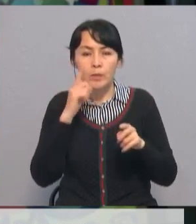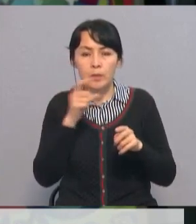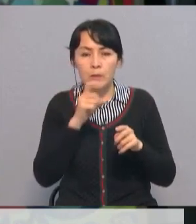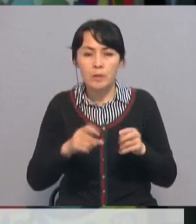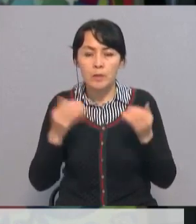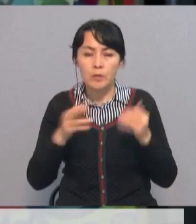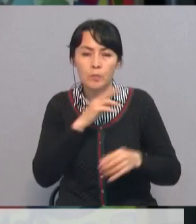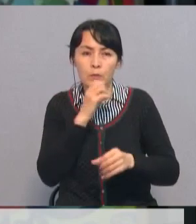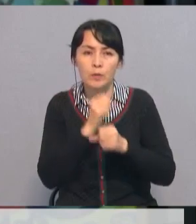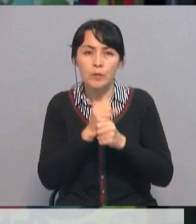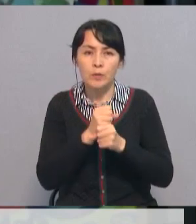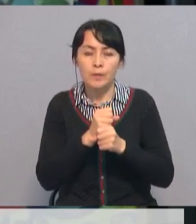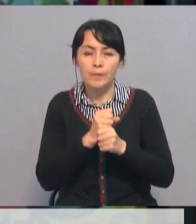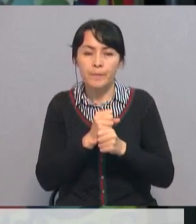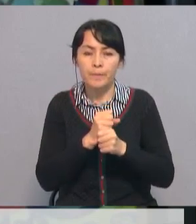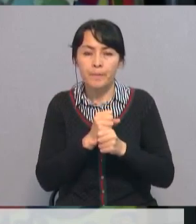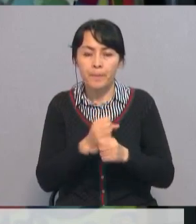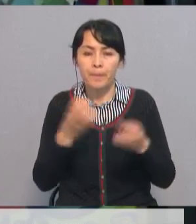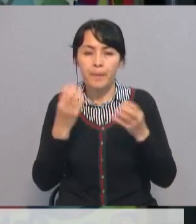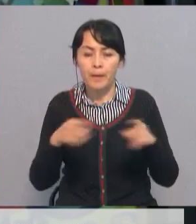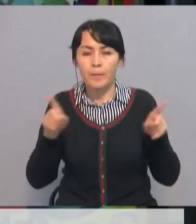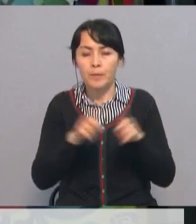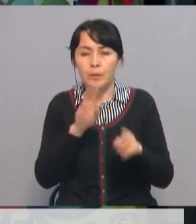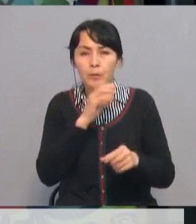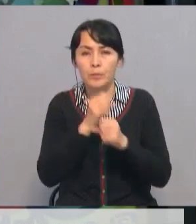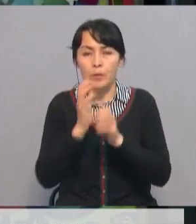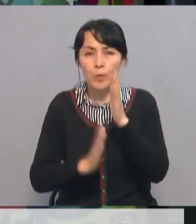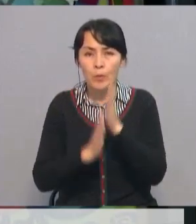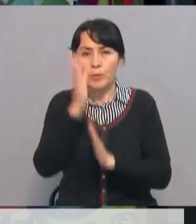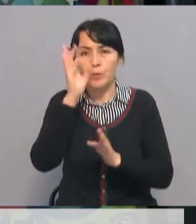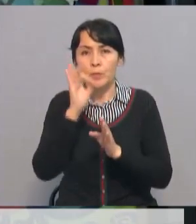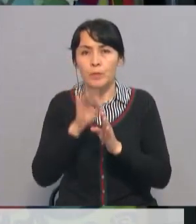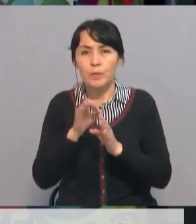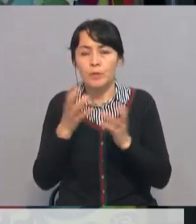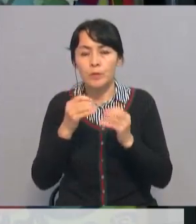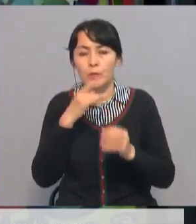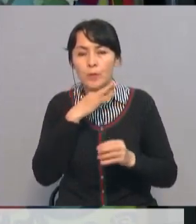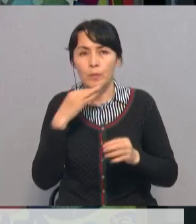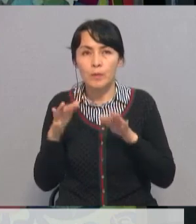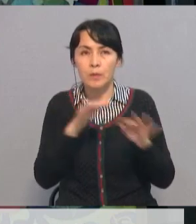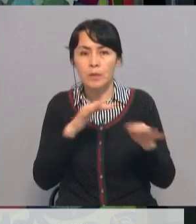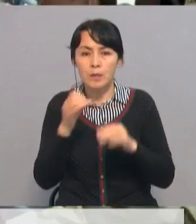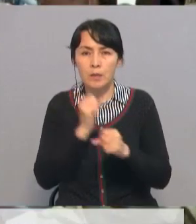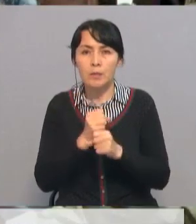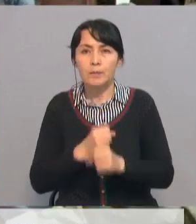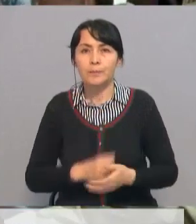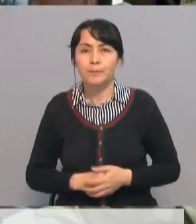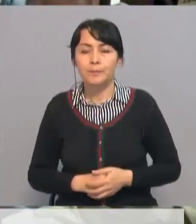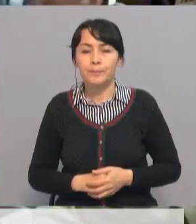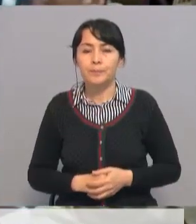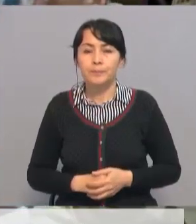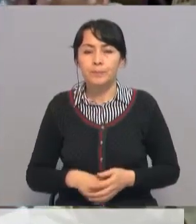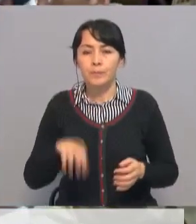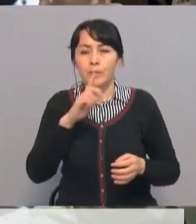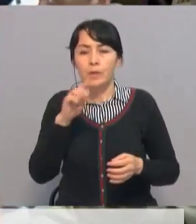Аманатқа жұмыс істетіп, және де бірге жұмыс істеп, бірге өсу мақсатында солай көптеген іс-шаралар жасап жатырмыз.